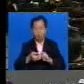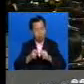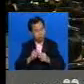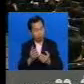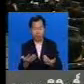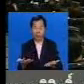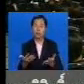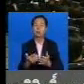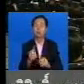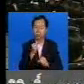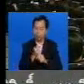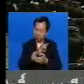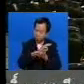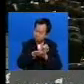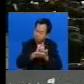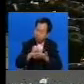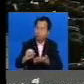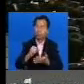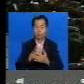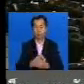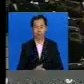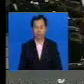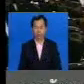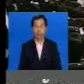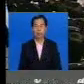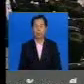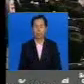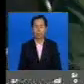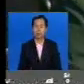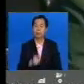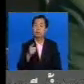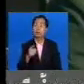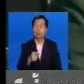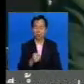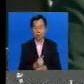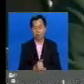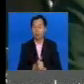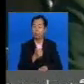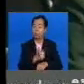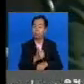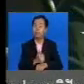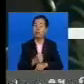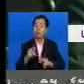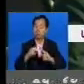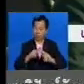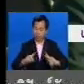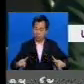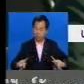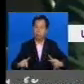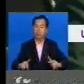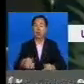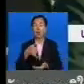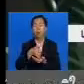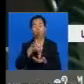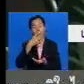ค่ะนายสาธิตวงศ์หนองเตยรัฐมนตรีประจำสำนักนายกรัฐมนตรีกล่าวในการเป็นประธานการประชุมเพื่อรับฟังความคิดเห็นต่อ